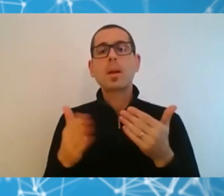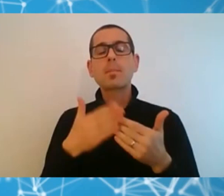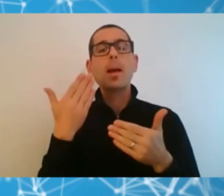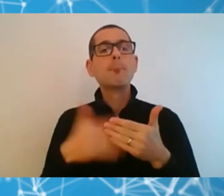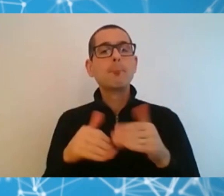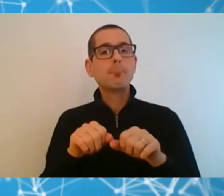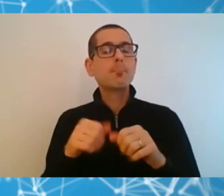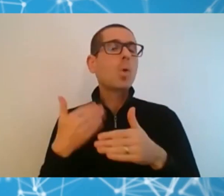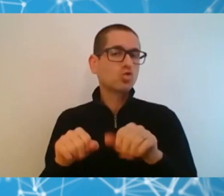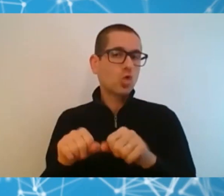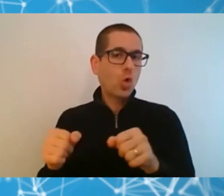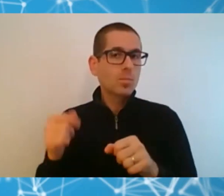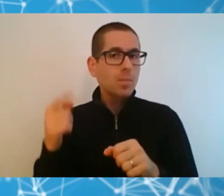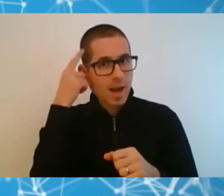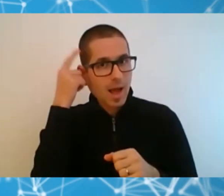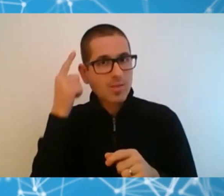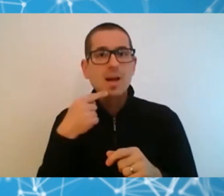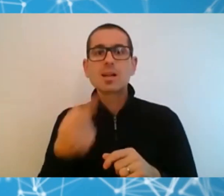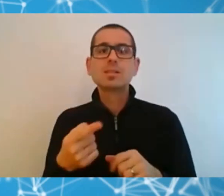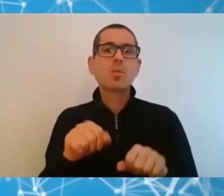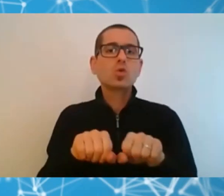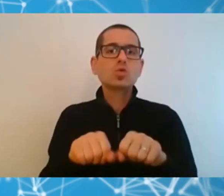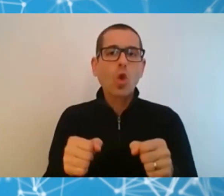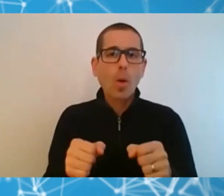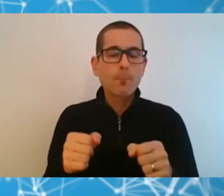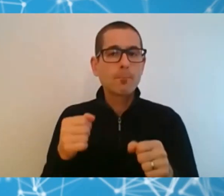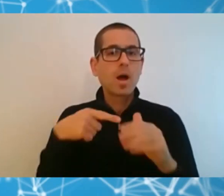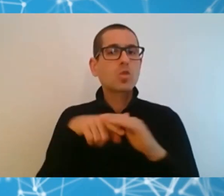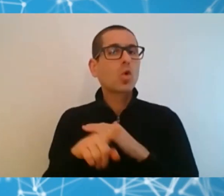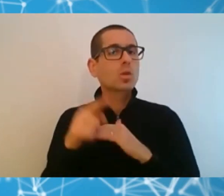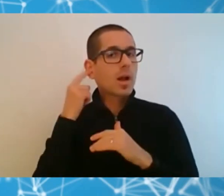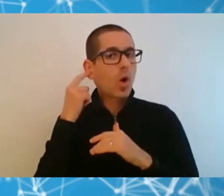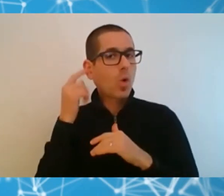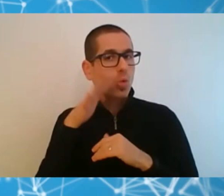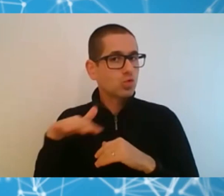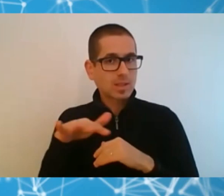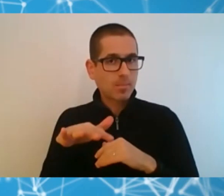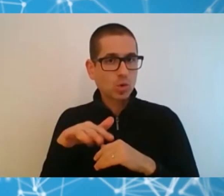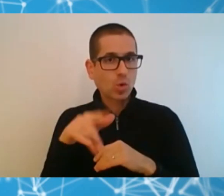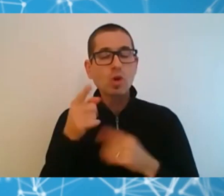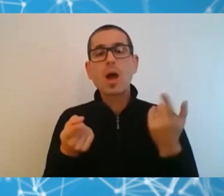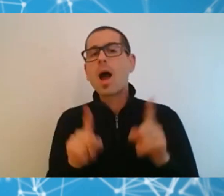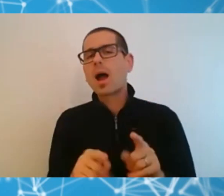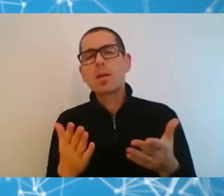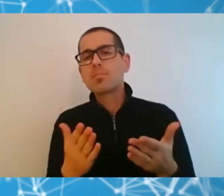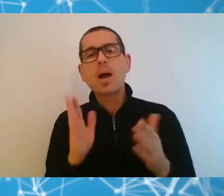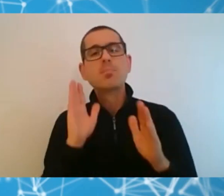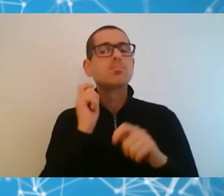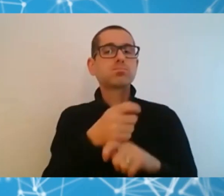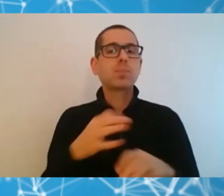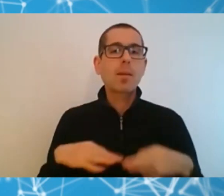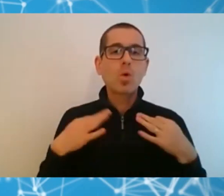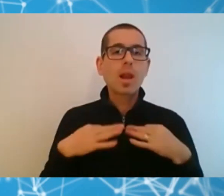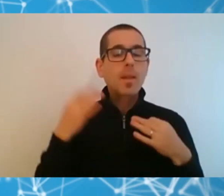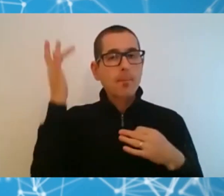glave, zlomu recimo v področju notranjega ušesa ali pa po prebolelem meningitisu lahko